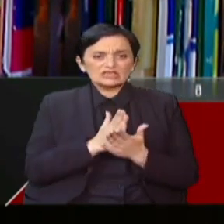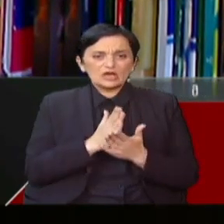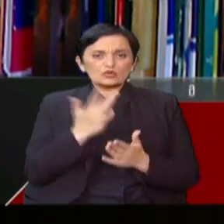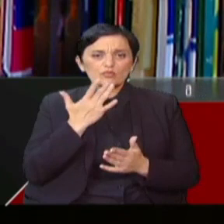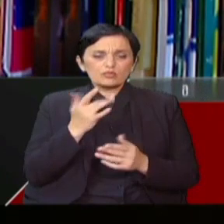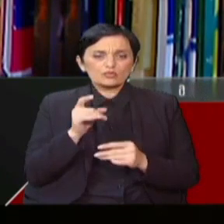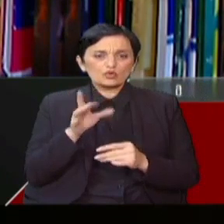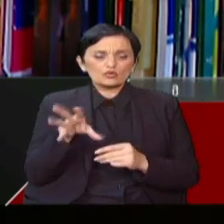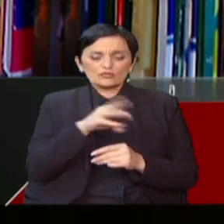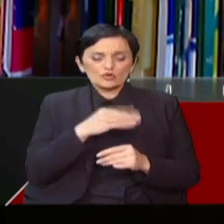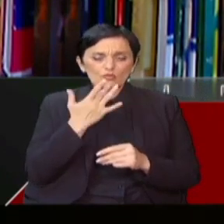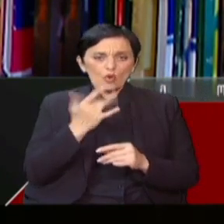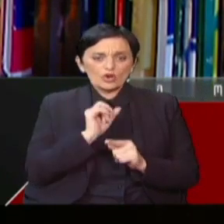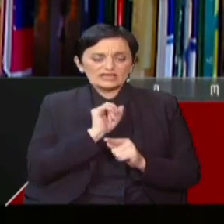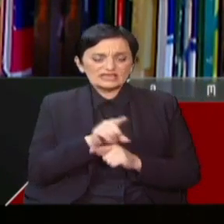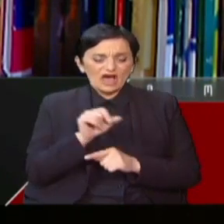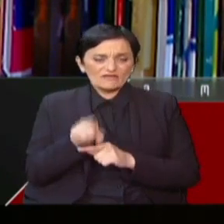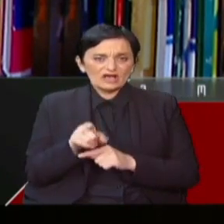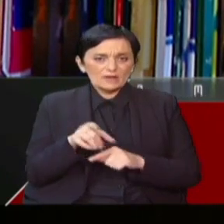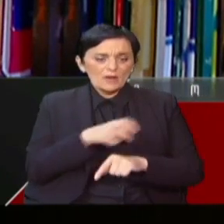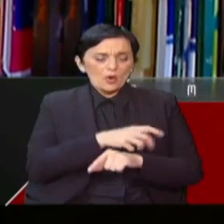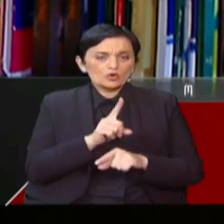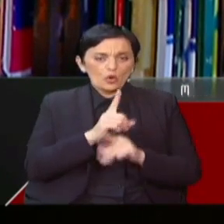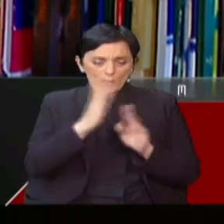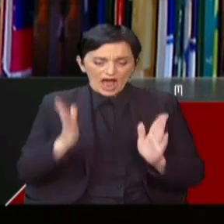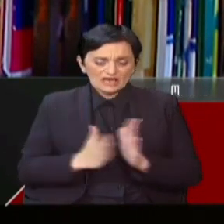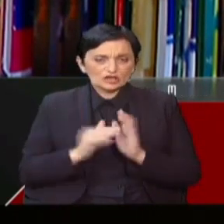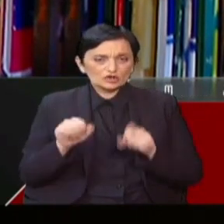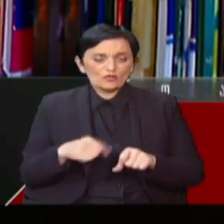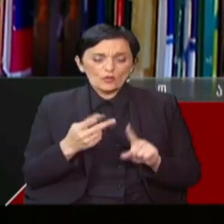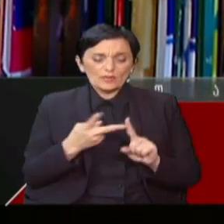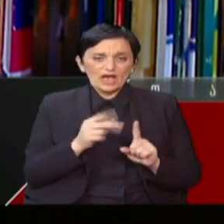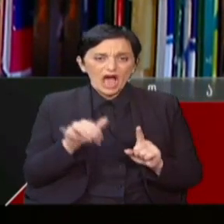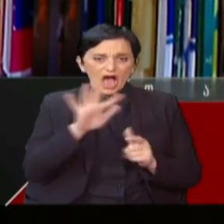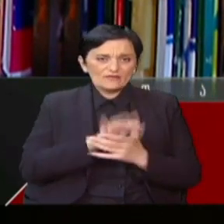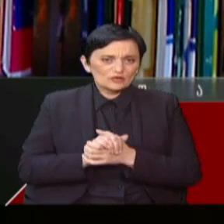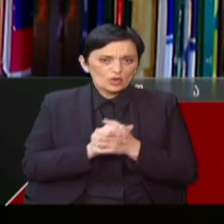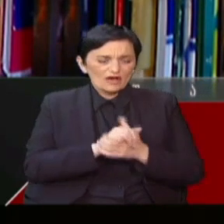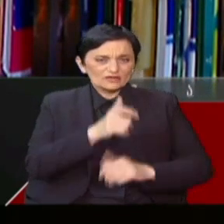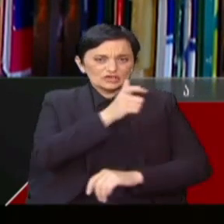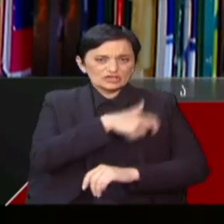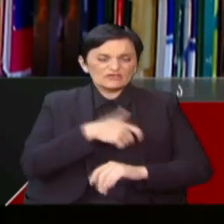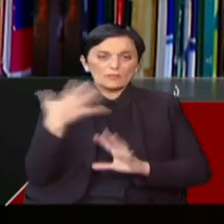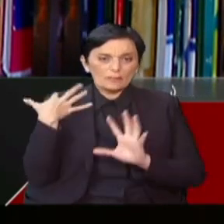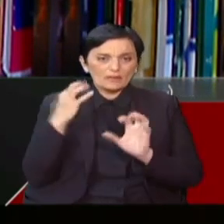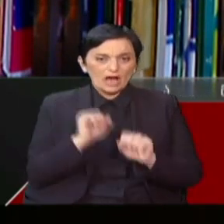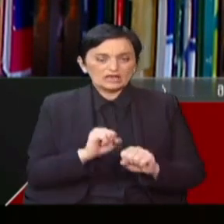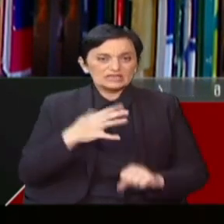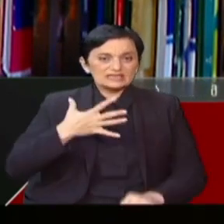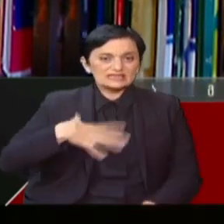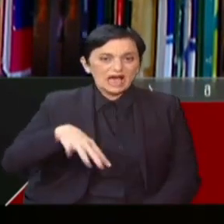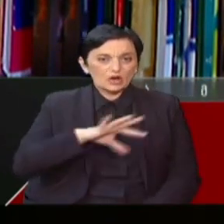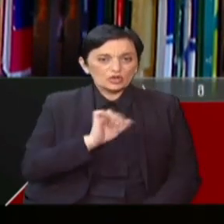პოლიტიკური დავალება ყველა პოლიტიკური პარტიისთვის, რომ ეს ყველაფერი ერთად შევძლოთ. და მეორე, ევროკავშირის წევრები მხარს უჭერენ